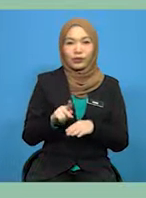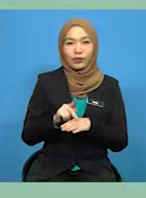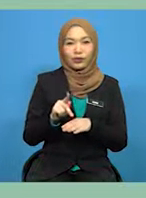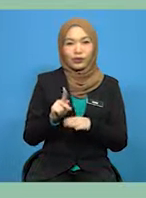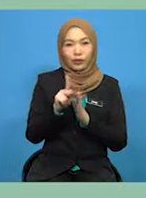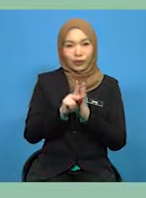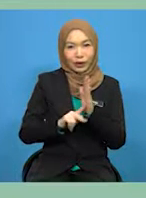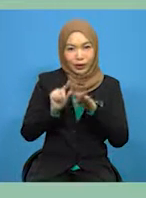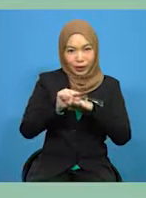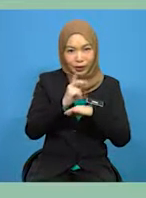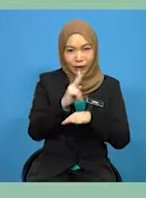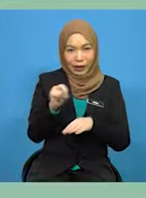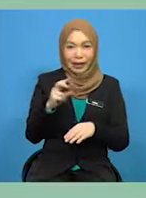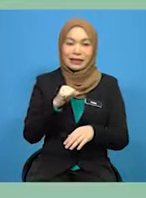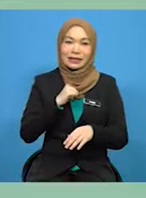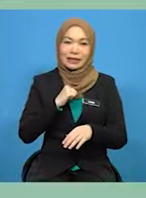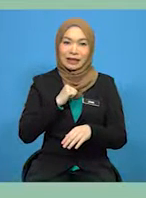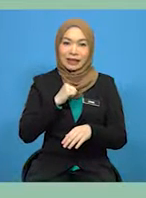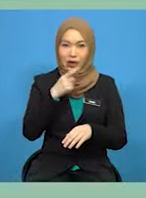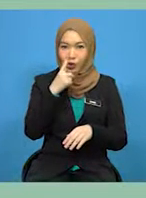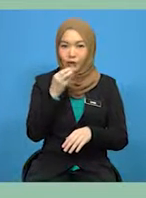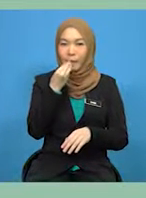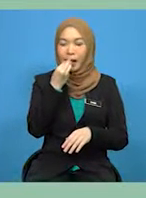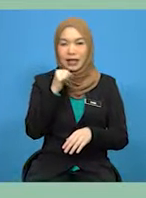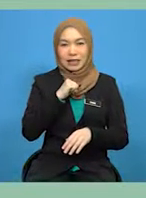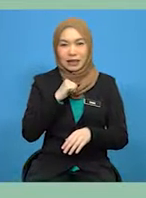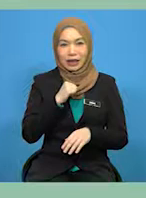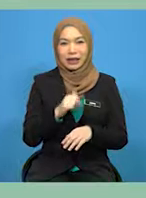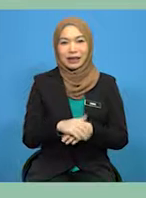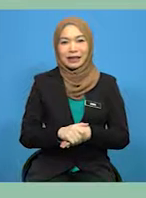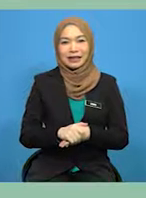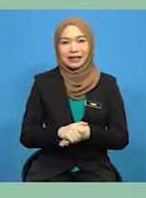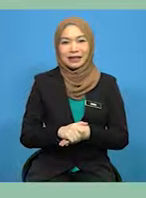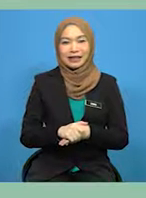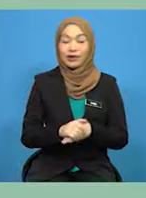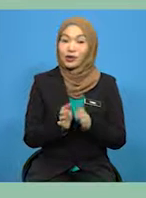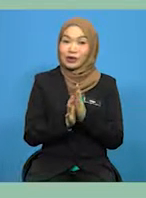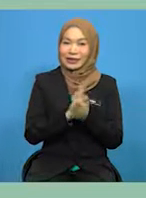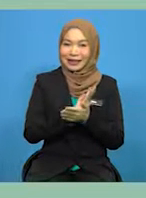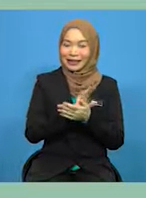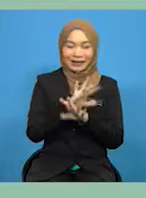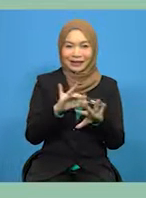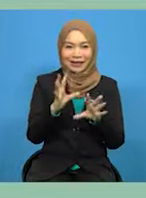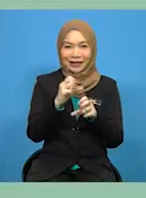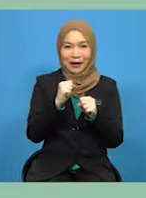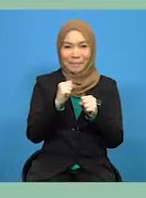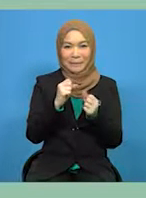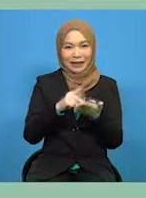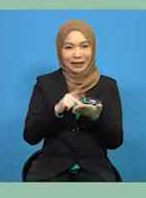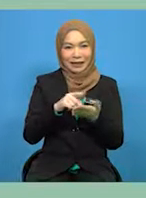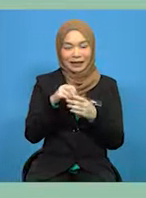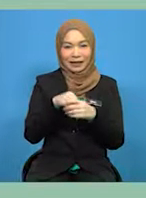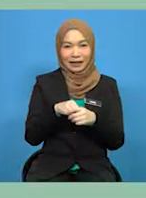tidak dipasarkan. Kegiatan penanaman sayur ini tidak diambil kira dalam